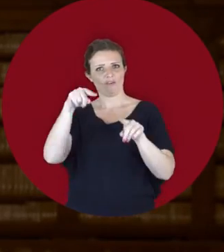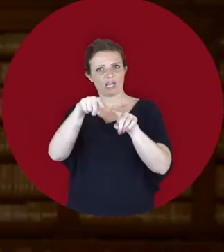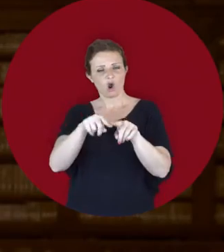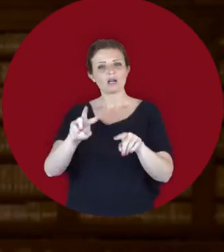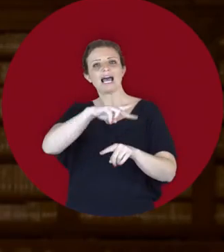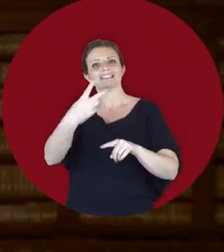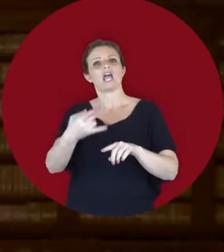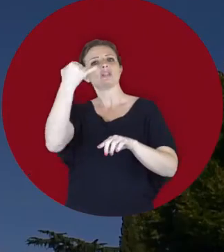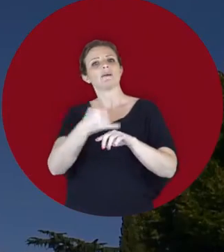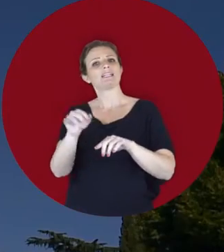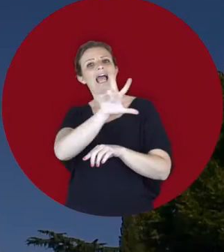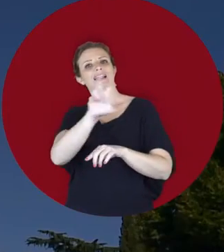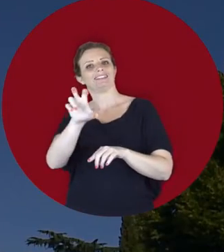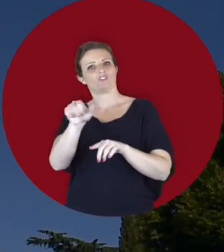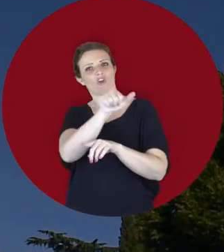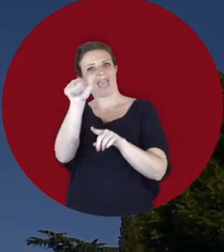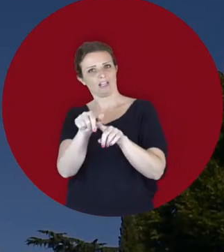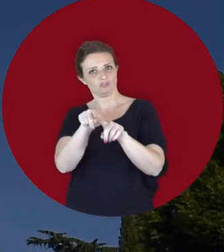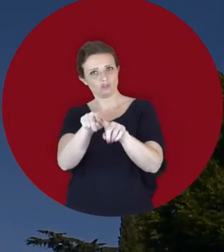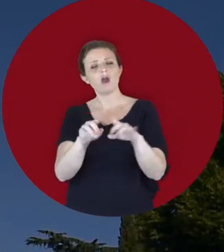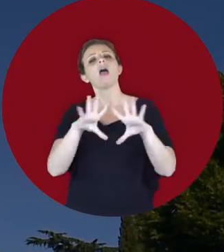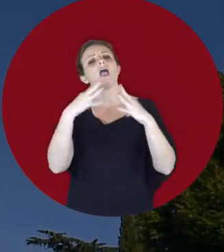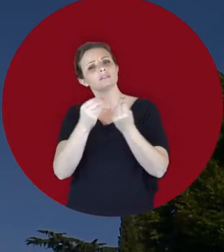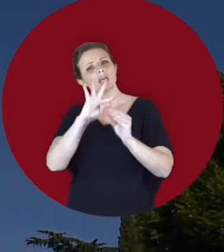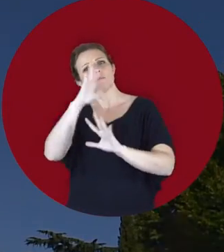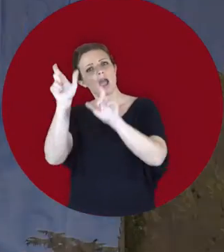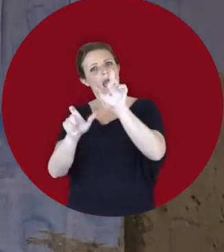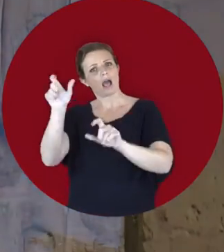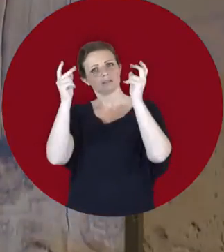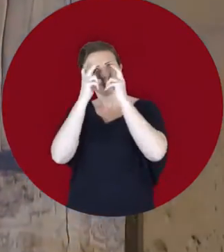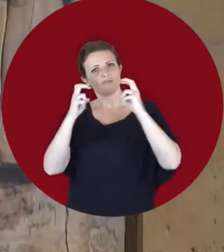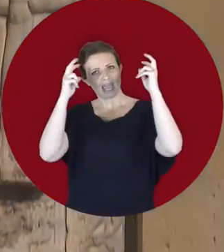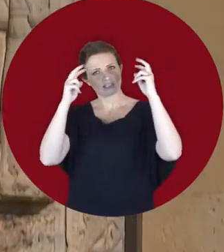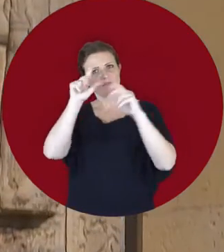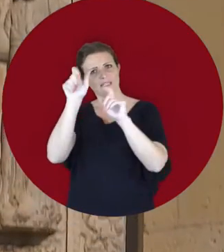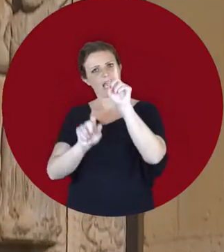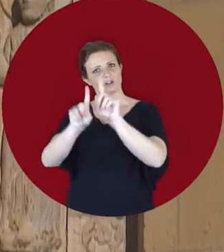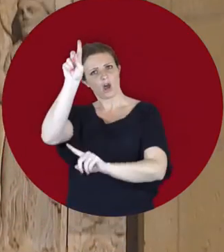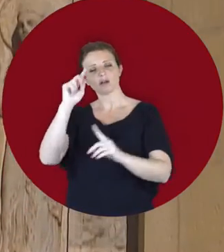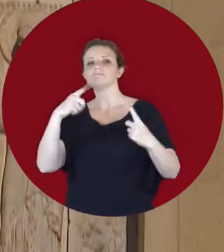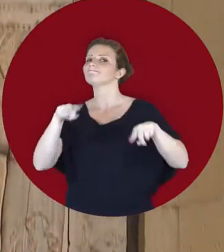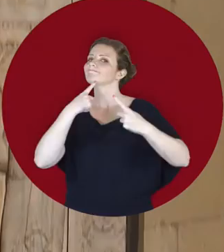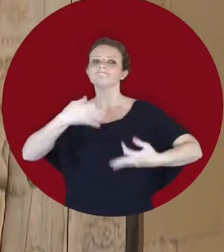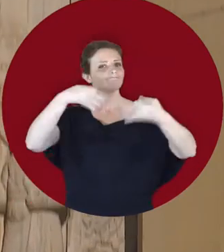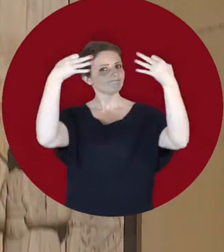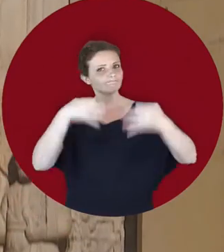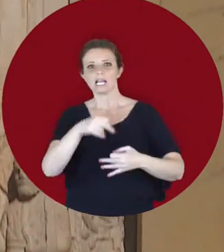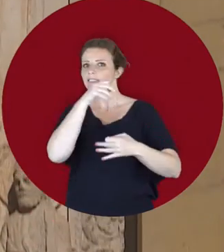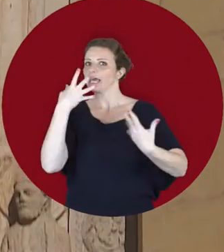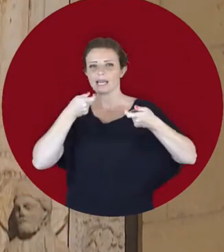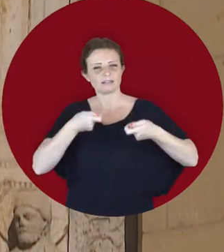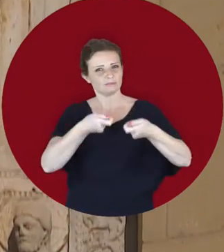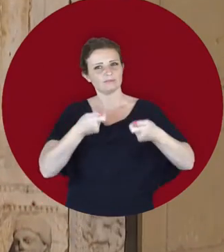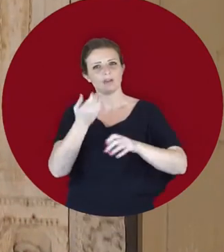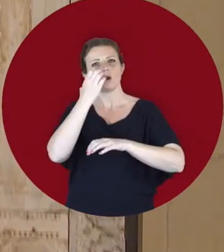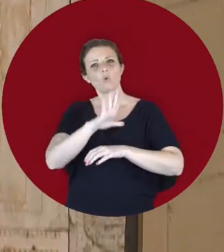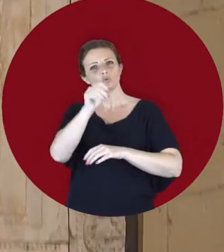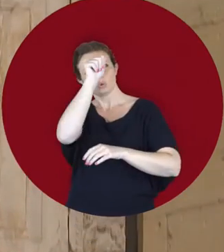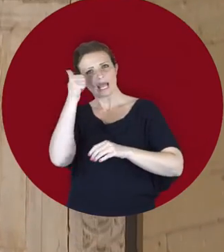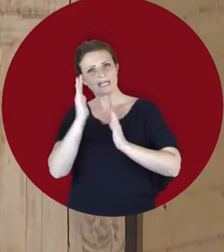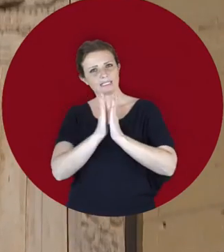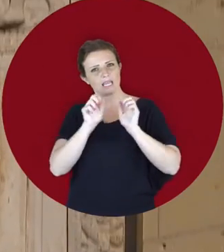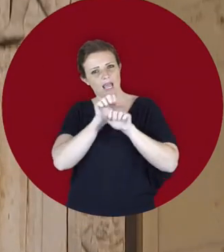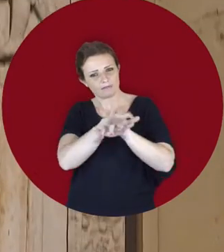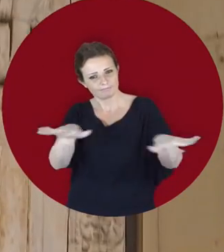Verona nella seconda metà del 300, insieme ad altri vescovi del nord Italia, avevano deciso che bisognava incentivare la